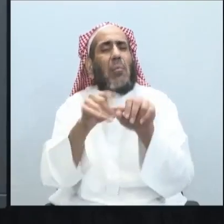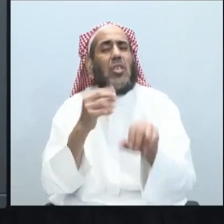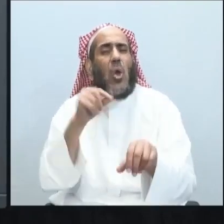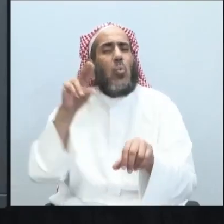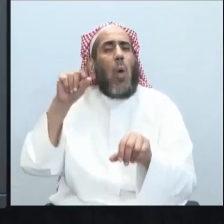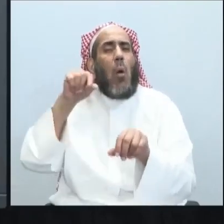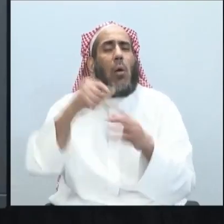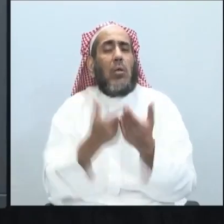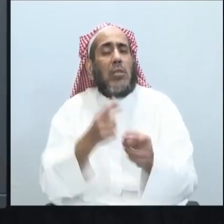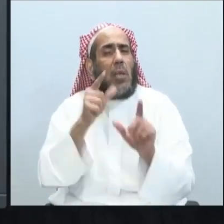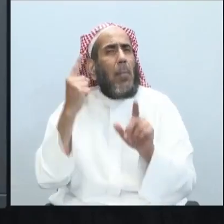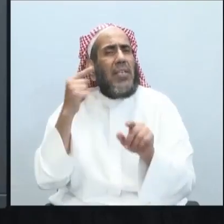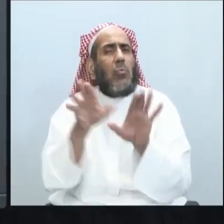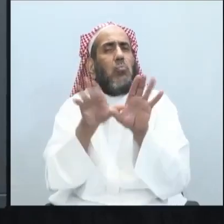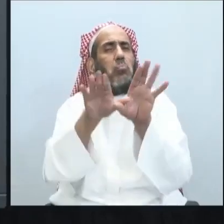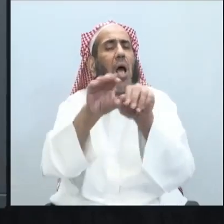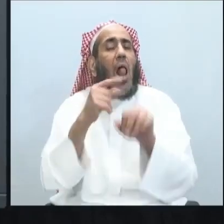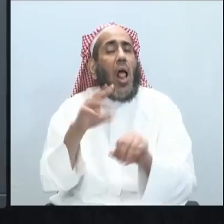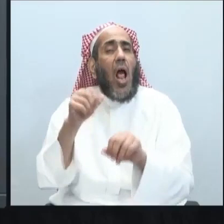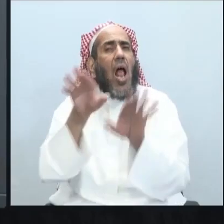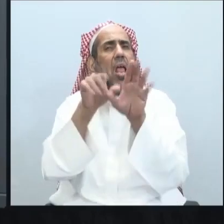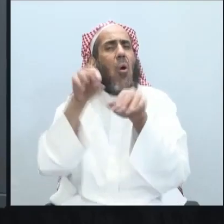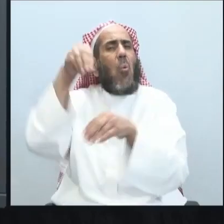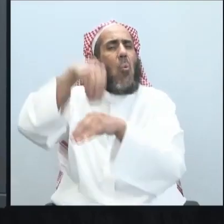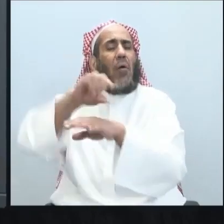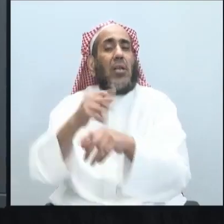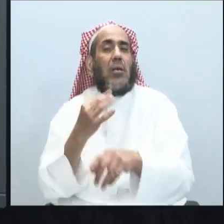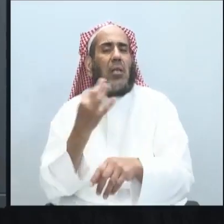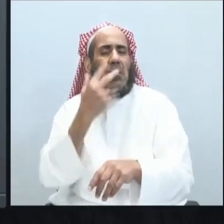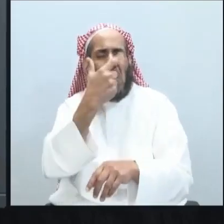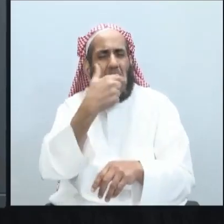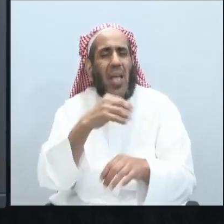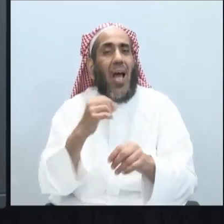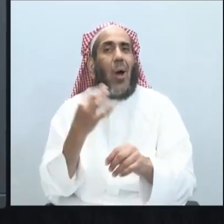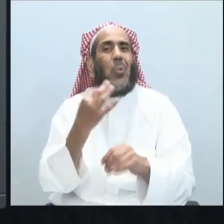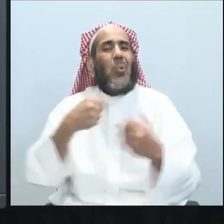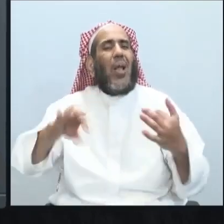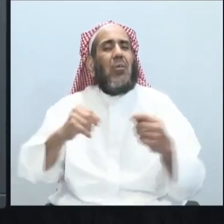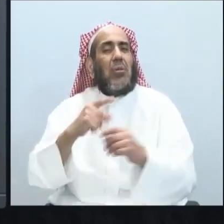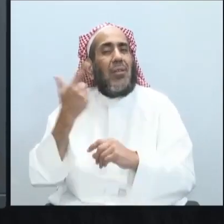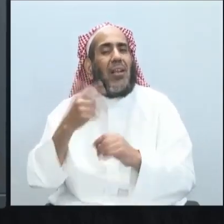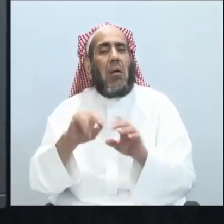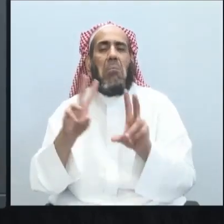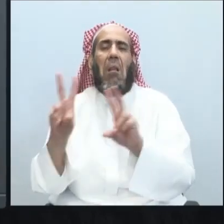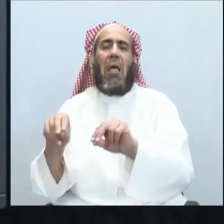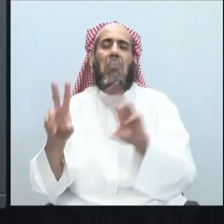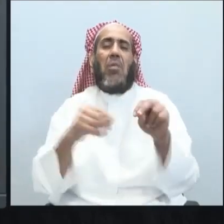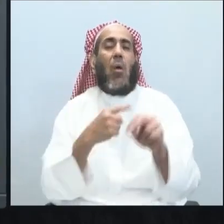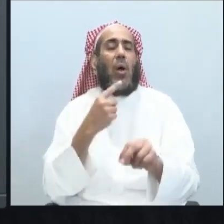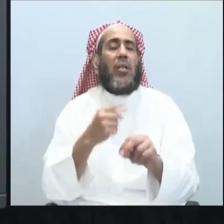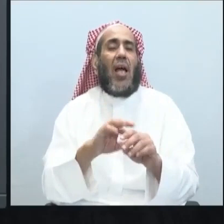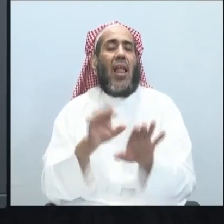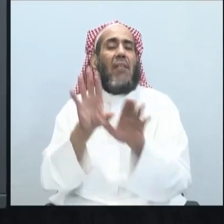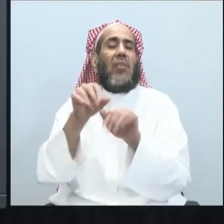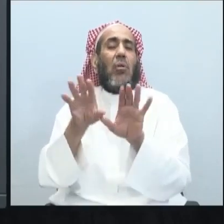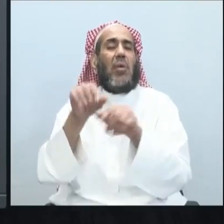غنت اذا سمعت صوت الحمامه على هذا الغصن هل هي تبكي ام هي تغني فهنا ايضا وجهه نظر ان انها كلها واحد على فرع